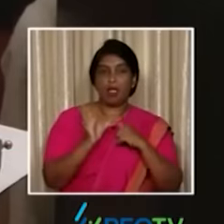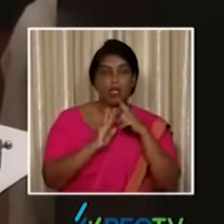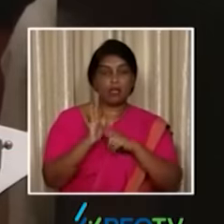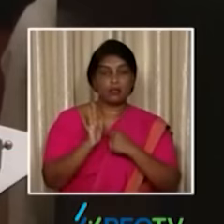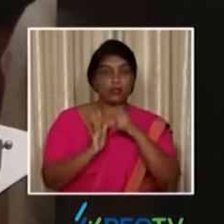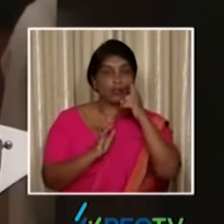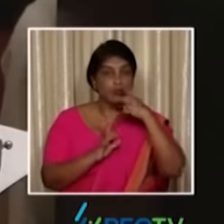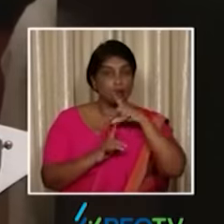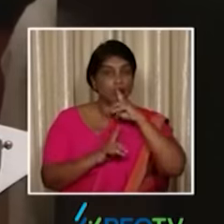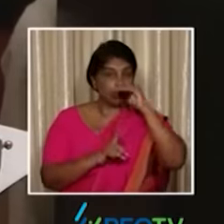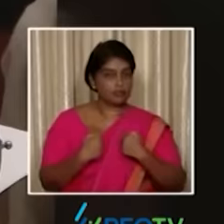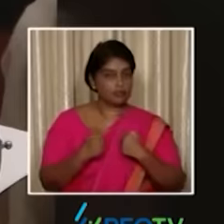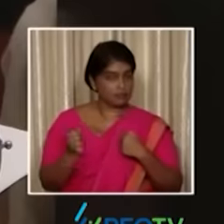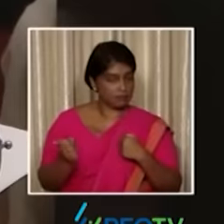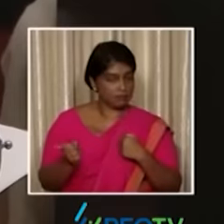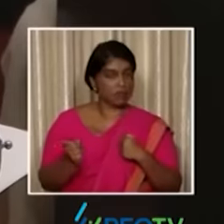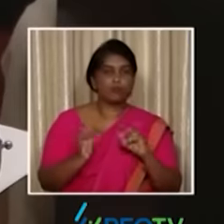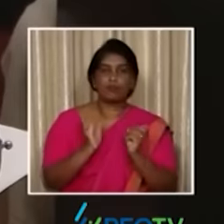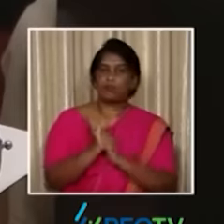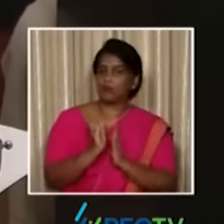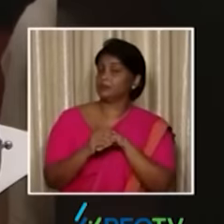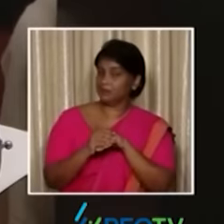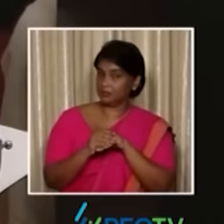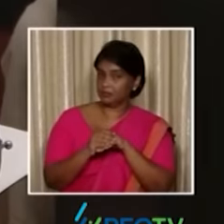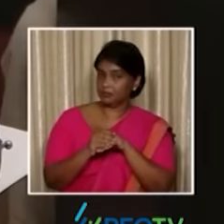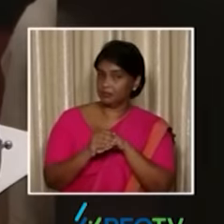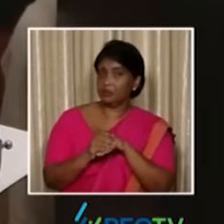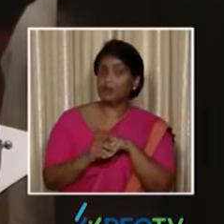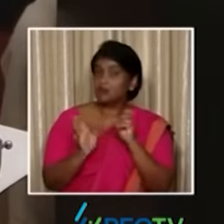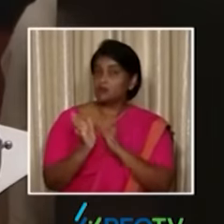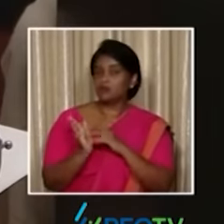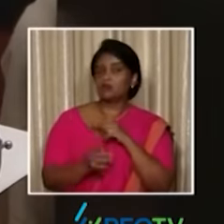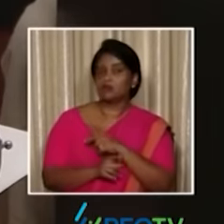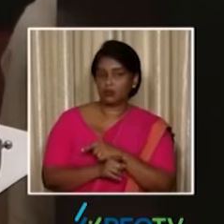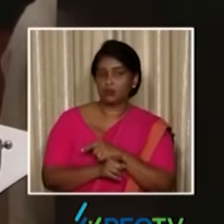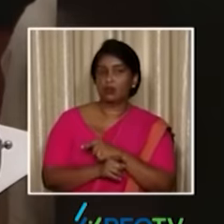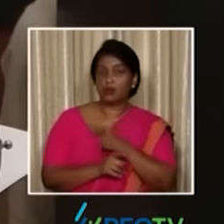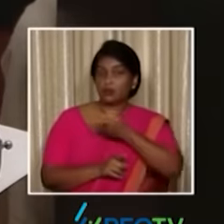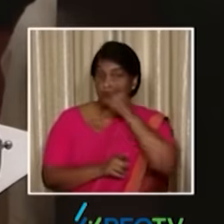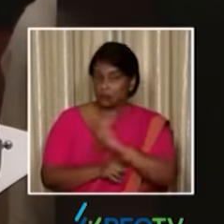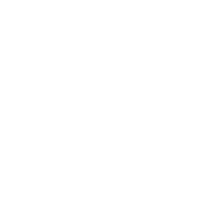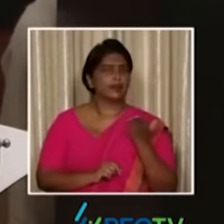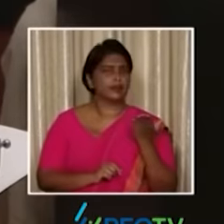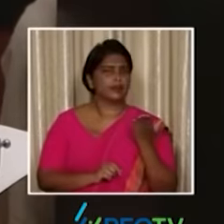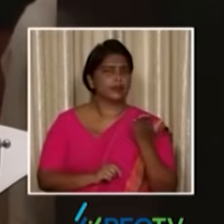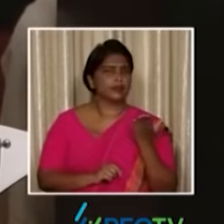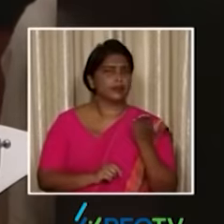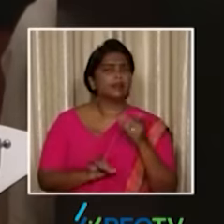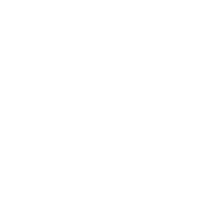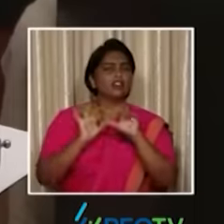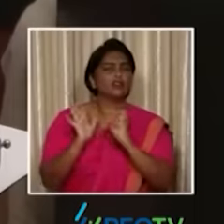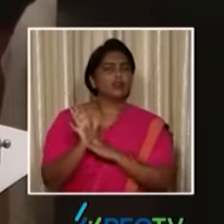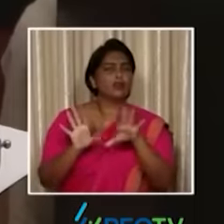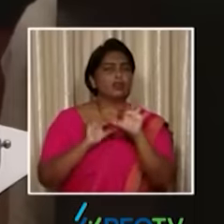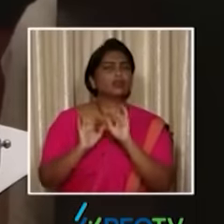රාජපක්ෂ මැතිතුමාගේ සභාපතිත්වයෙන් කමිටුවක් ස්ථාපනය කරලා ඒ කමිටුව යම්කිසි තීන්දුවකට ප්‍රවේශ වුණා. ඇයි ඔබතුමා ඒක පත්